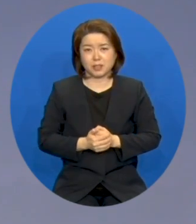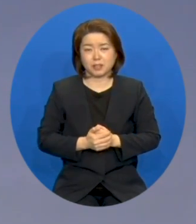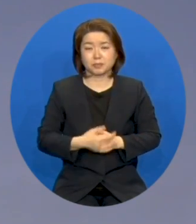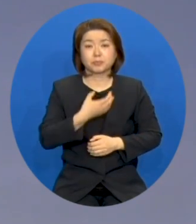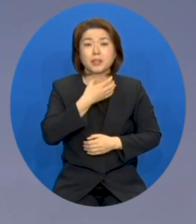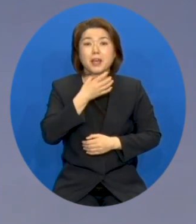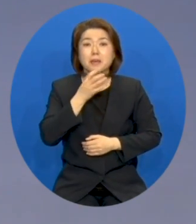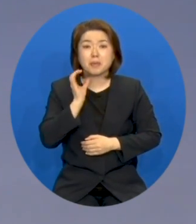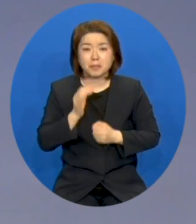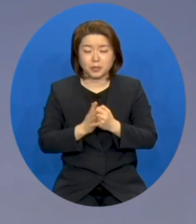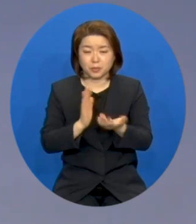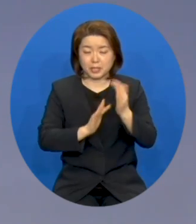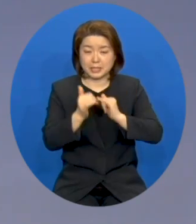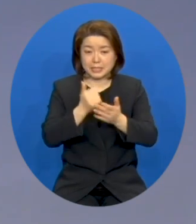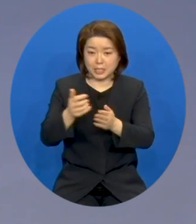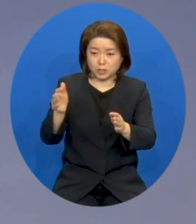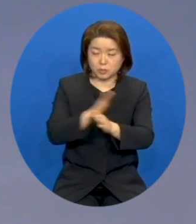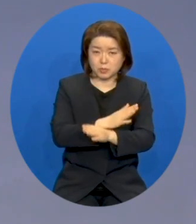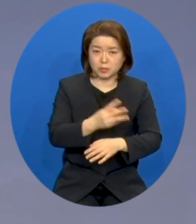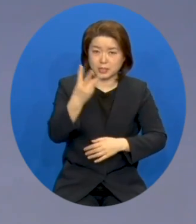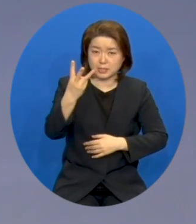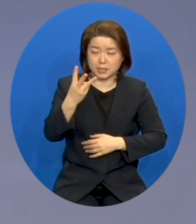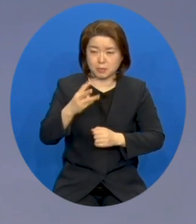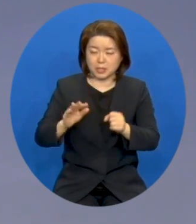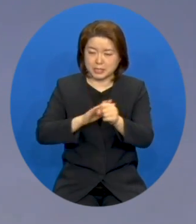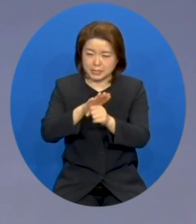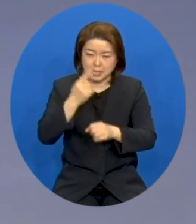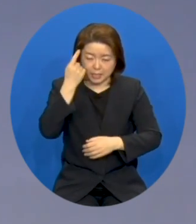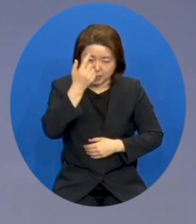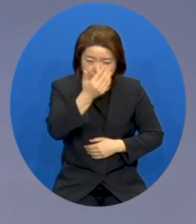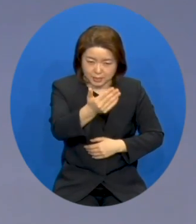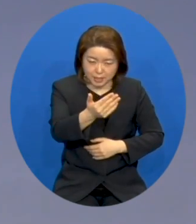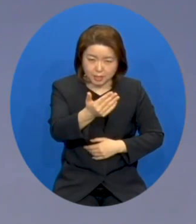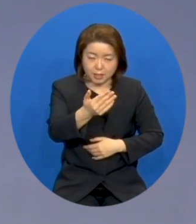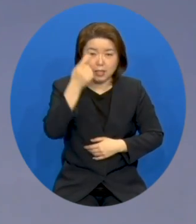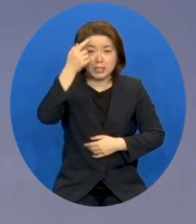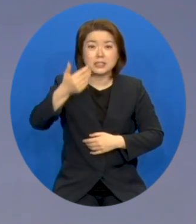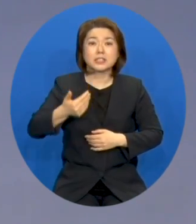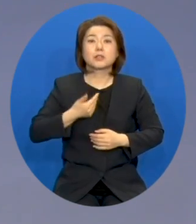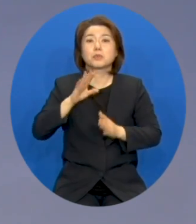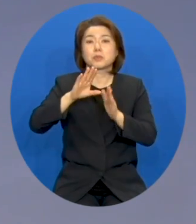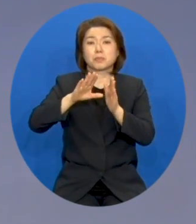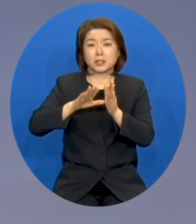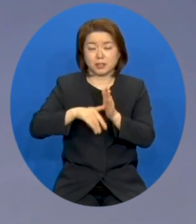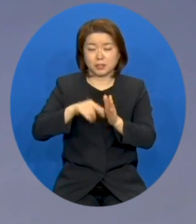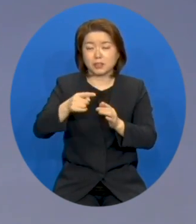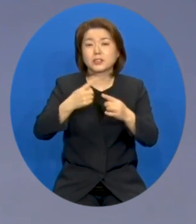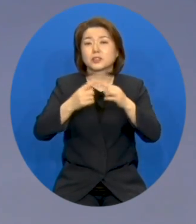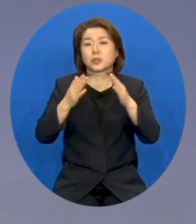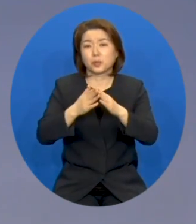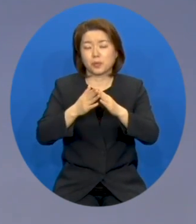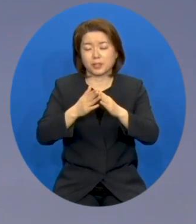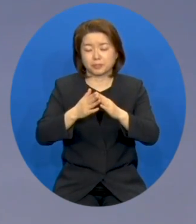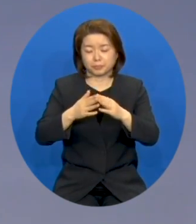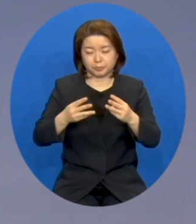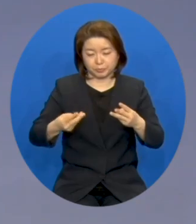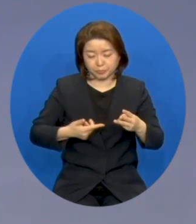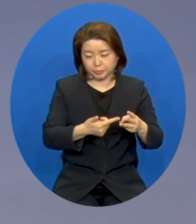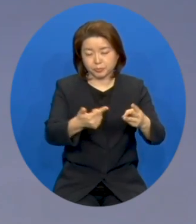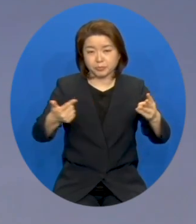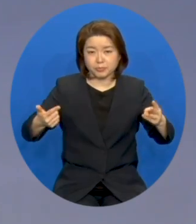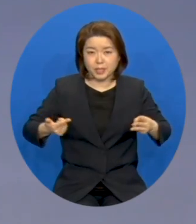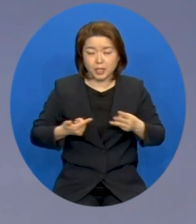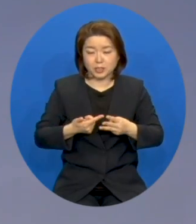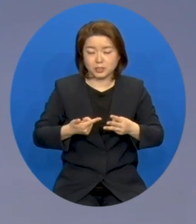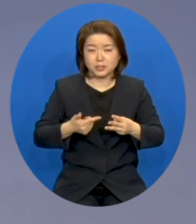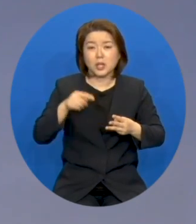베드로가 예수님으로부터 세 번 사랑하느냐 하는 질문을 받았던 그 교회, 갈릴리 호숫가에 있는 그 교회에